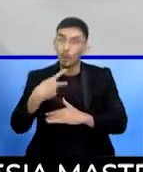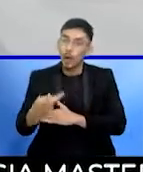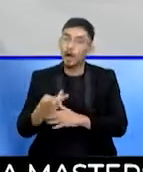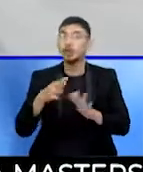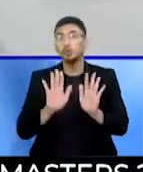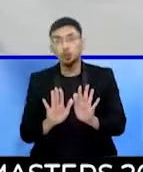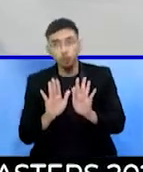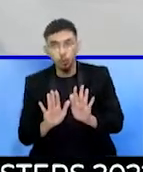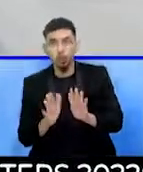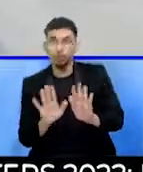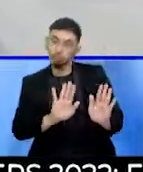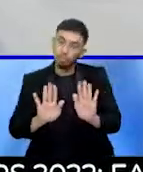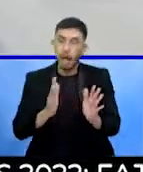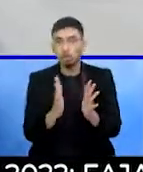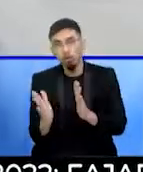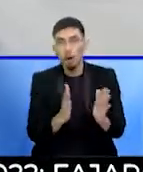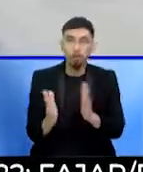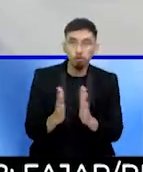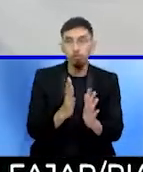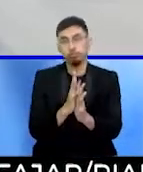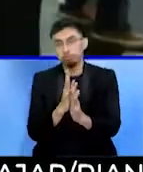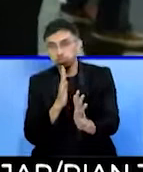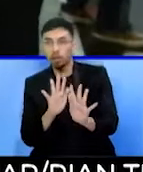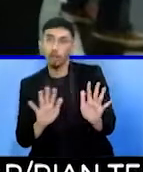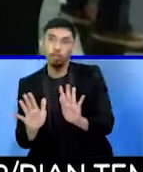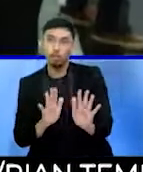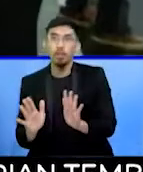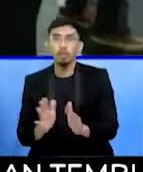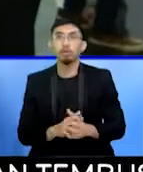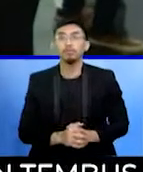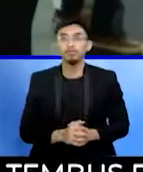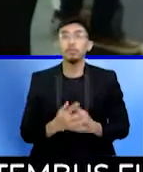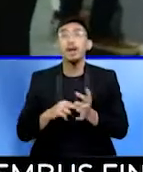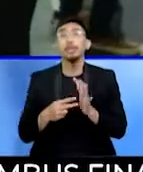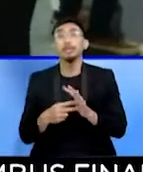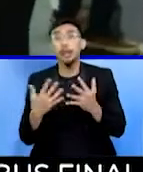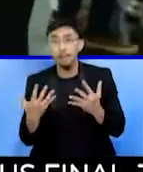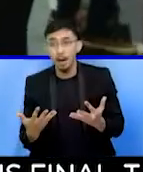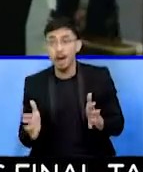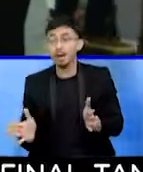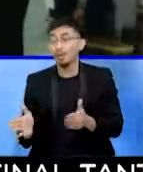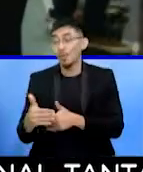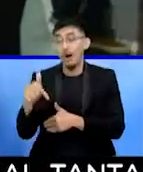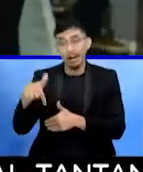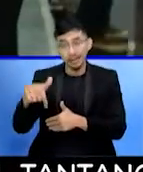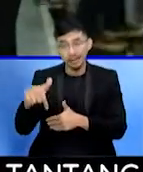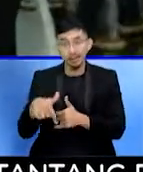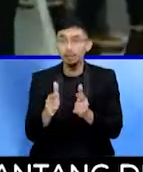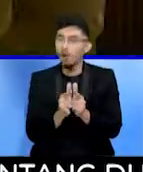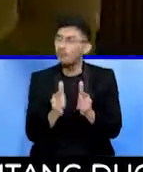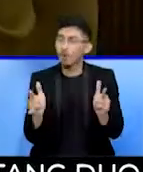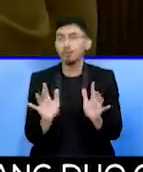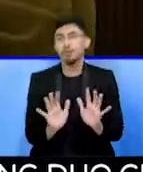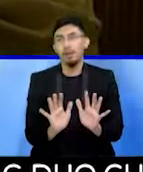yang dari dalam keluar ataupun pulang, sehingga Gedung Pakuan ataupun ruangan yang di dalam ini tidak akan penuh sesak.